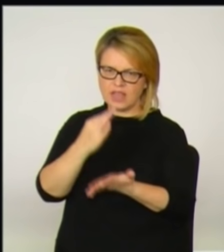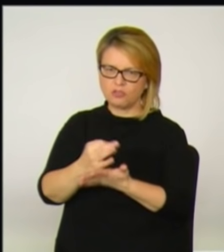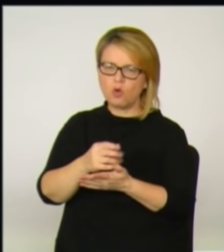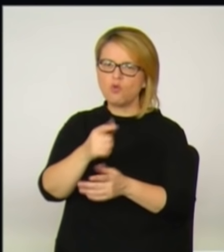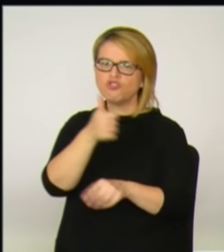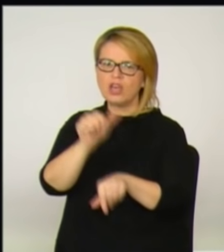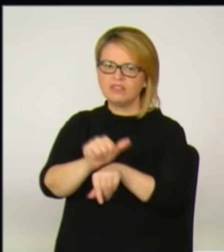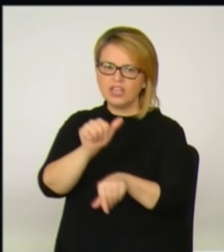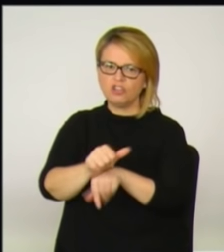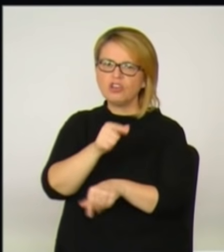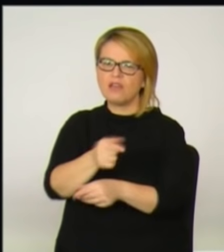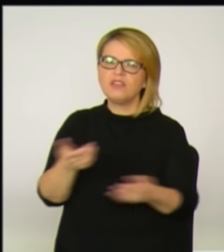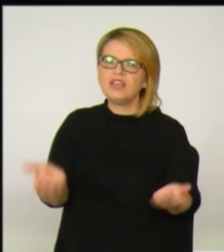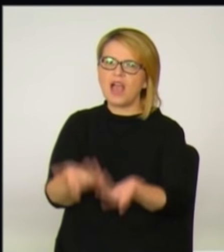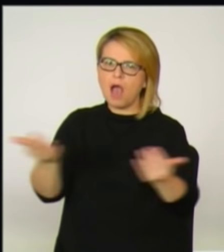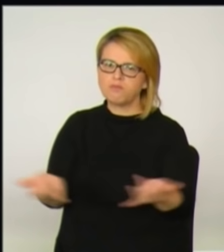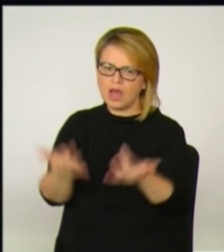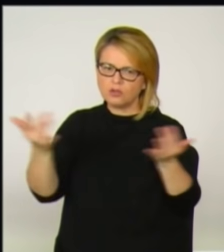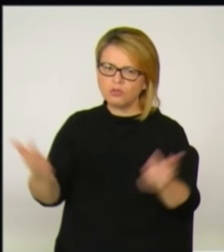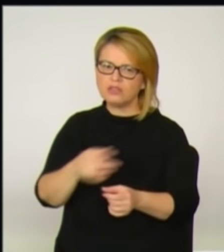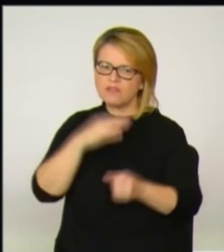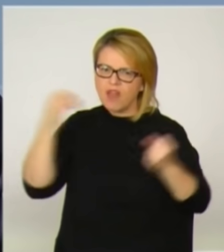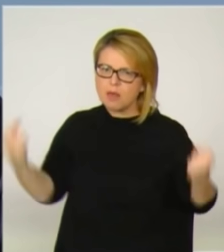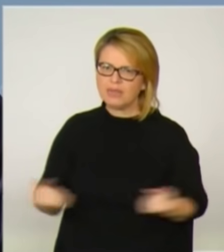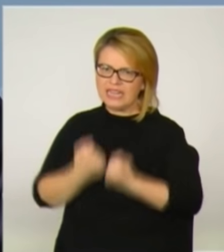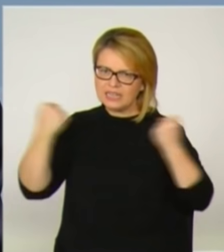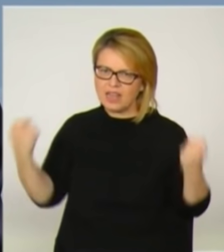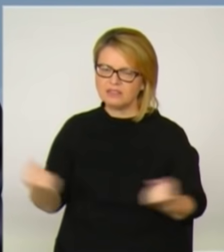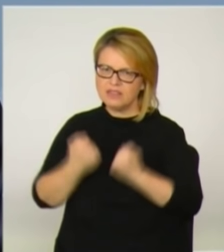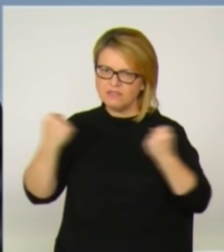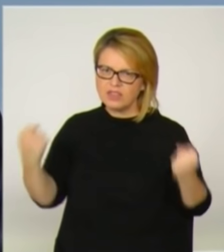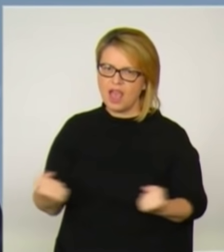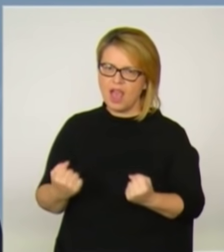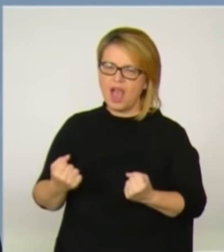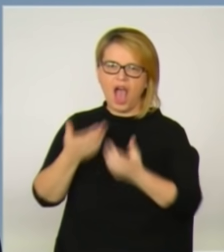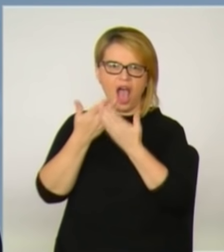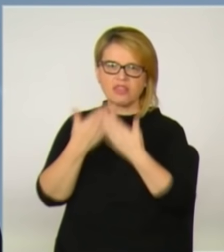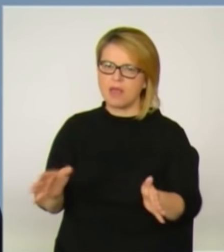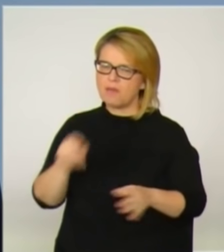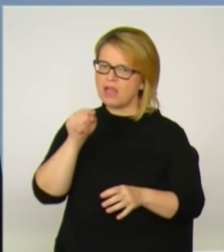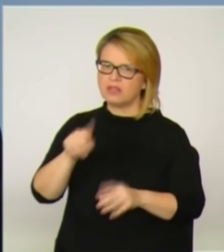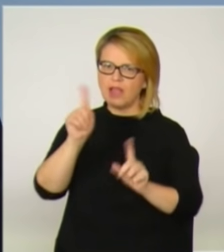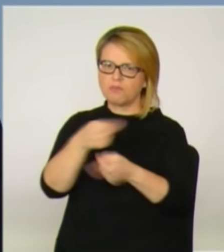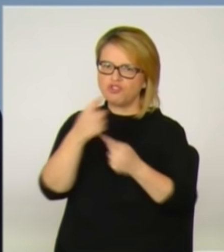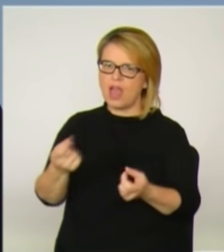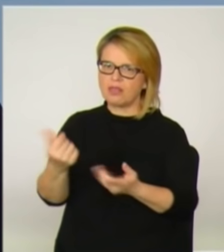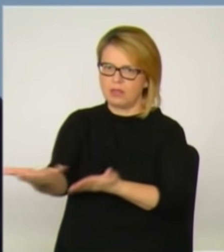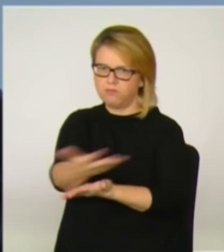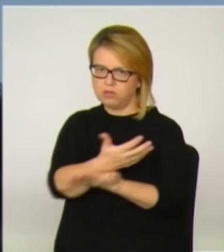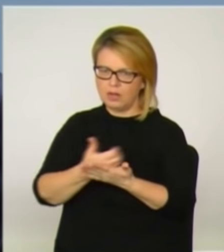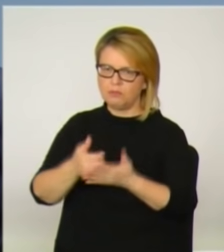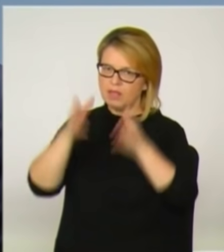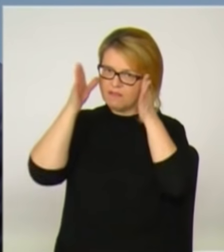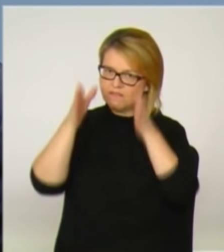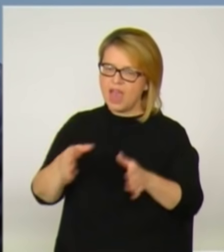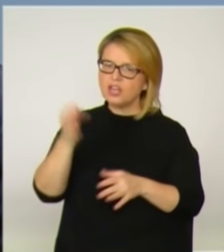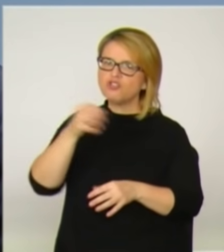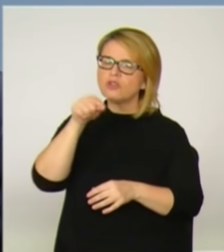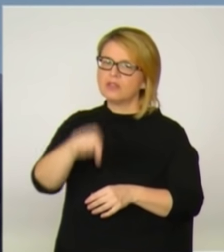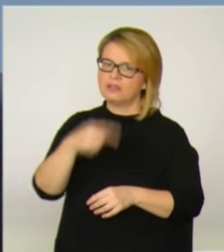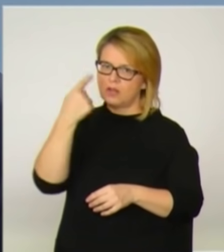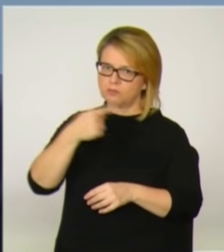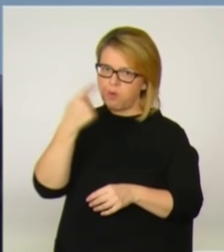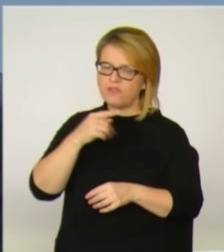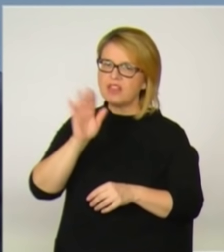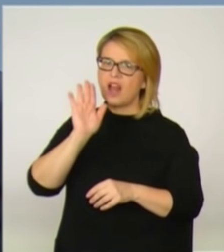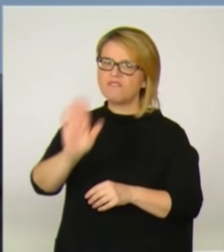kampaňujete veľmi intenzívne. A jednoducho nemáte tam žiadne príjmy. Veriť tomu, čo ste prezentovali,